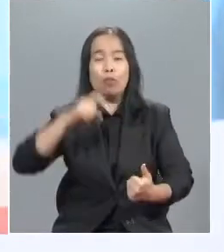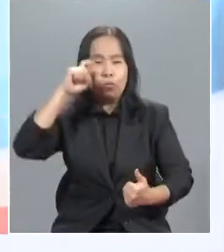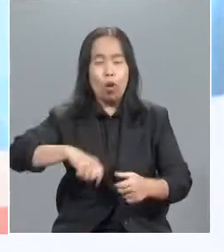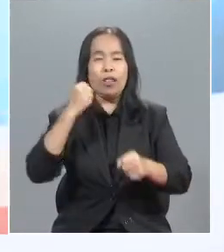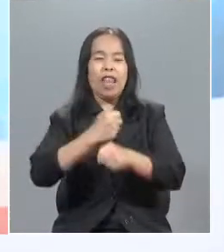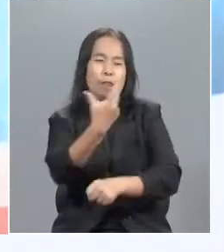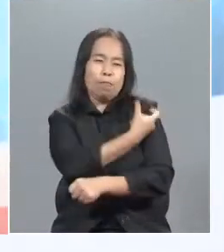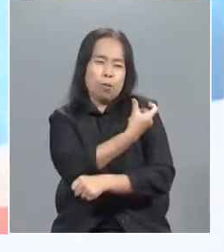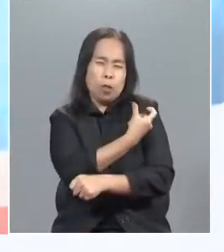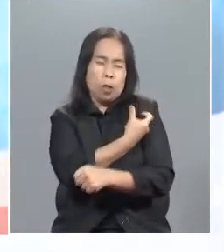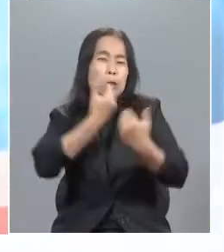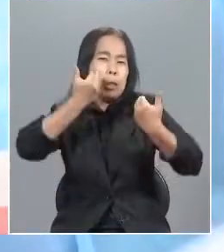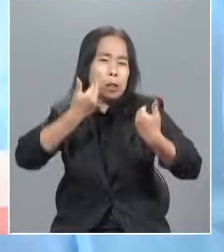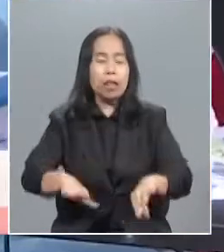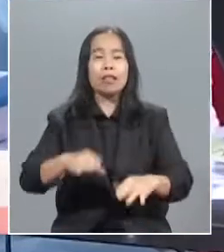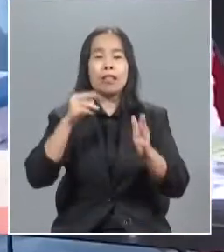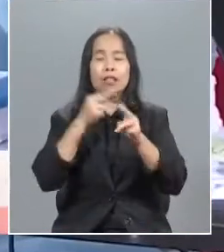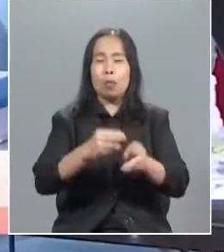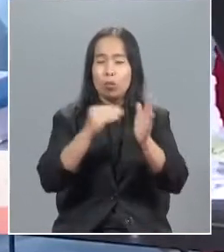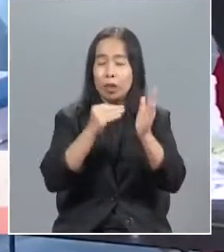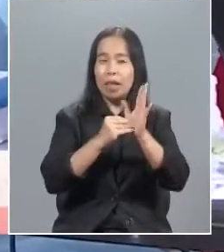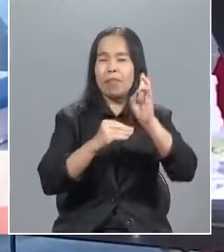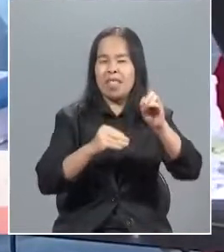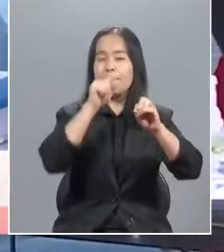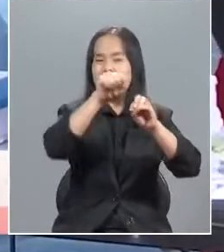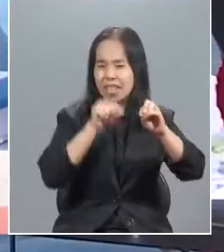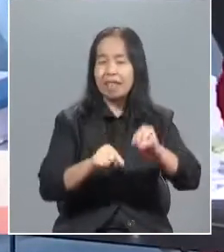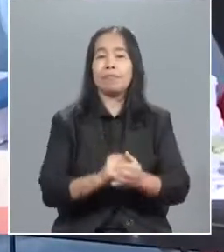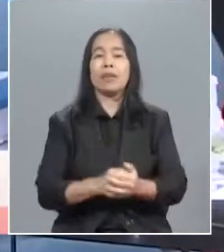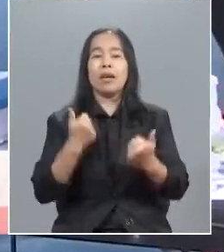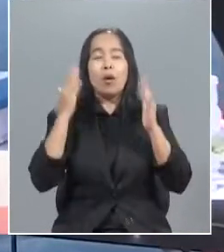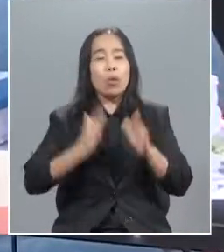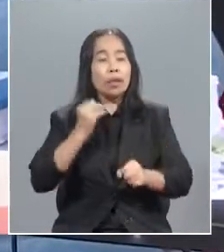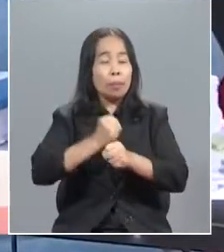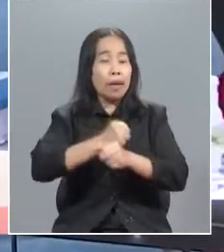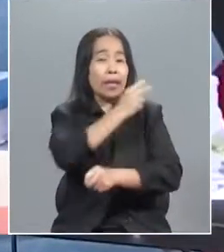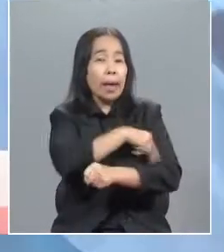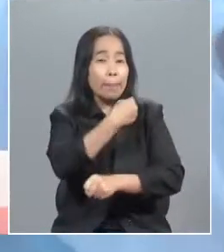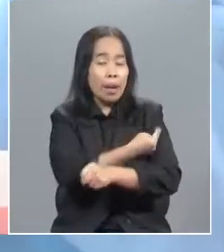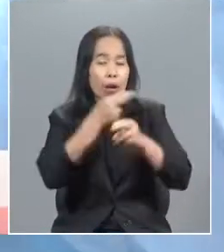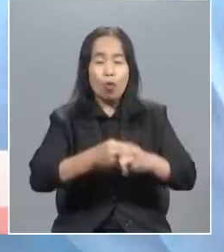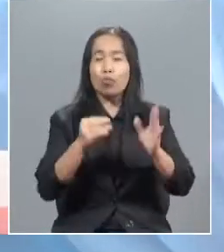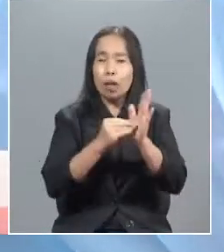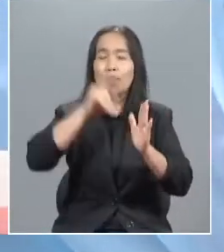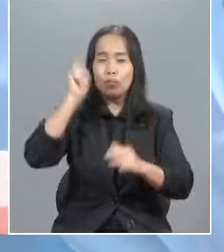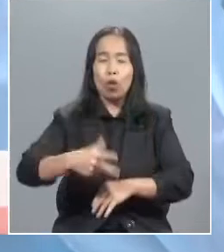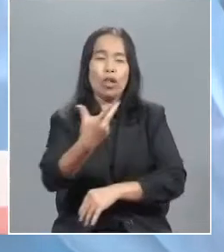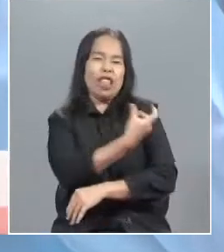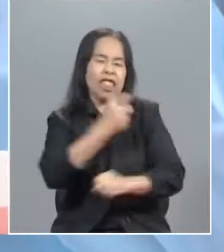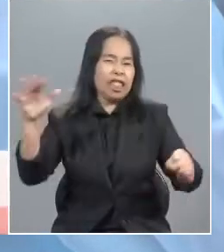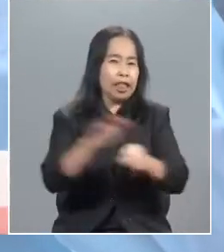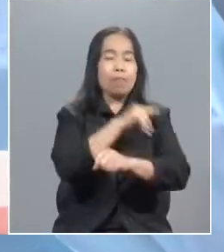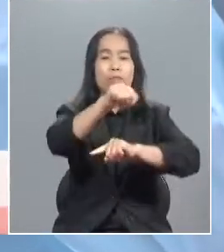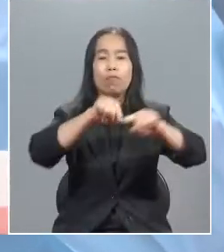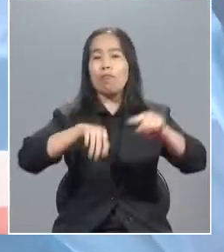การฉีดให้ได้ในกรุงเทพฯ 70%ซึ่งบุคลากรทางการแพทย์ของกทม.ต้องได้รายการสีทั้งหมด 100